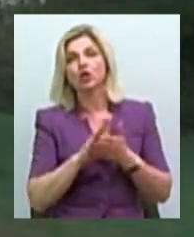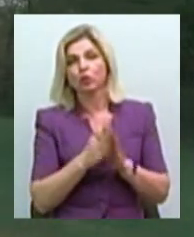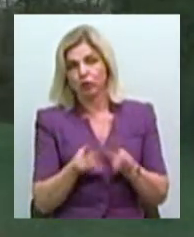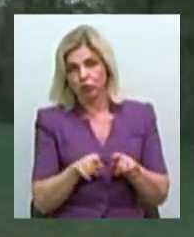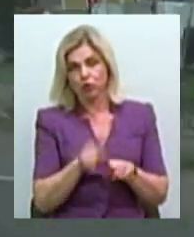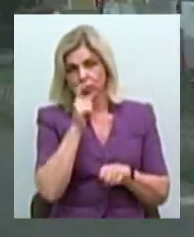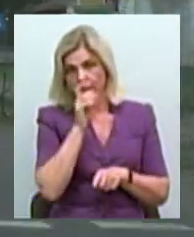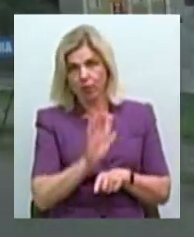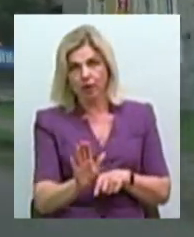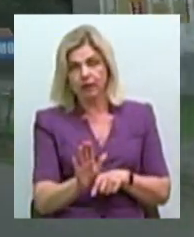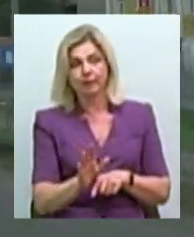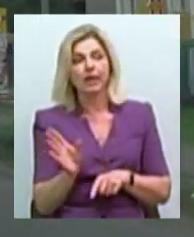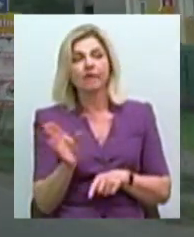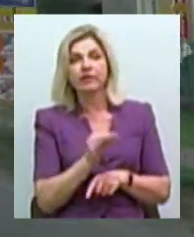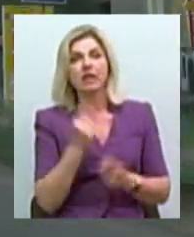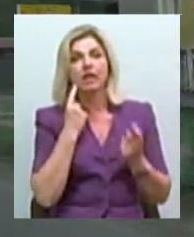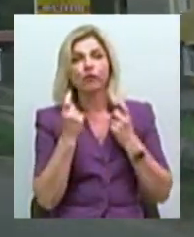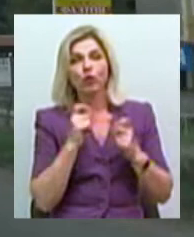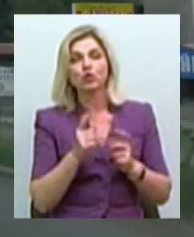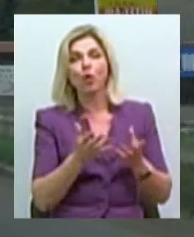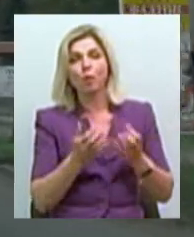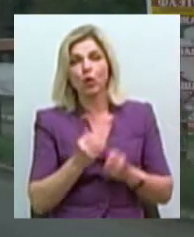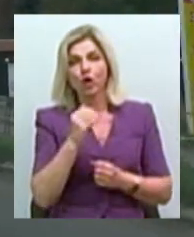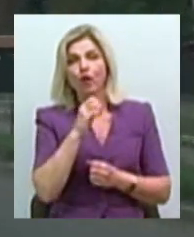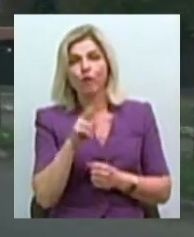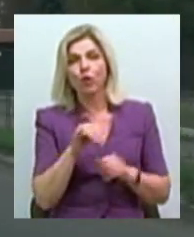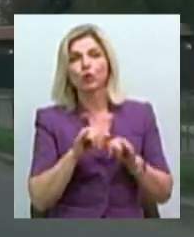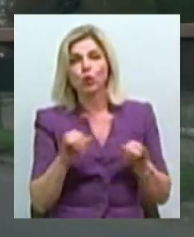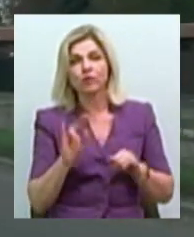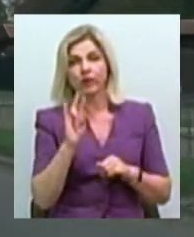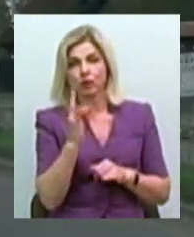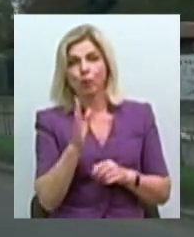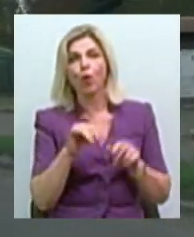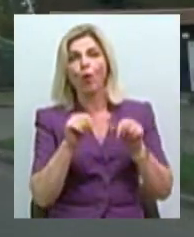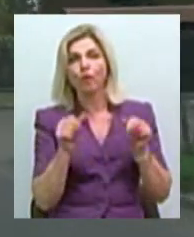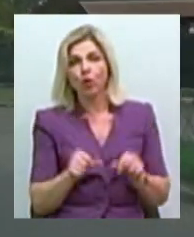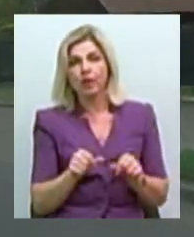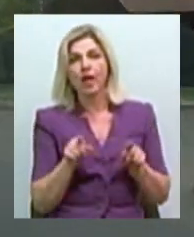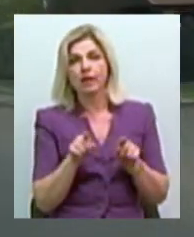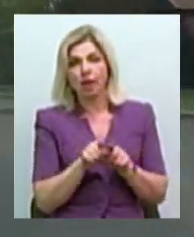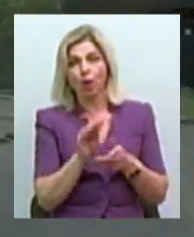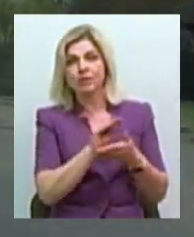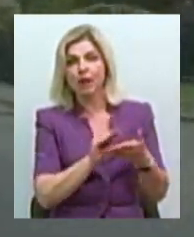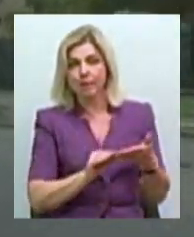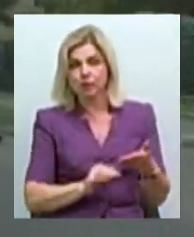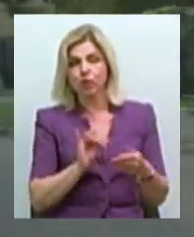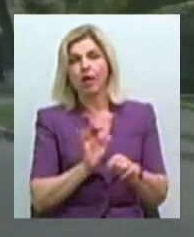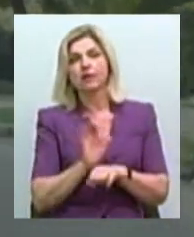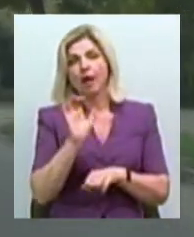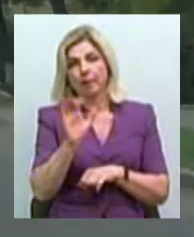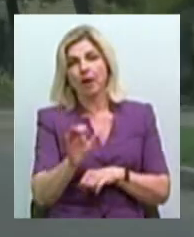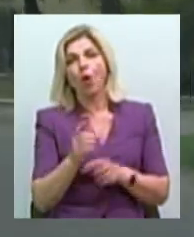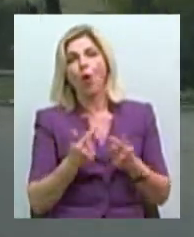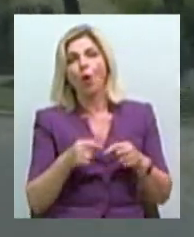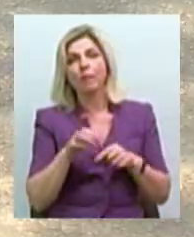непогана. Усі дані, які отримав Фонд розвитку Миколаєва, будуть оформлені в аналітичну записку і направлені до